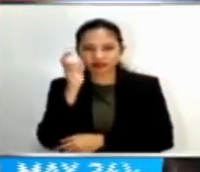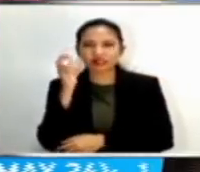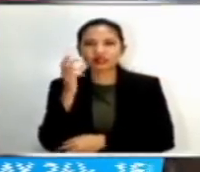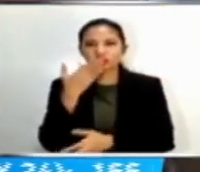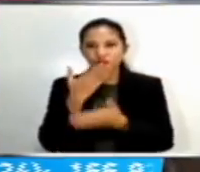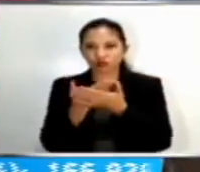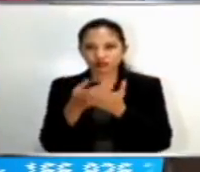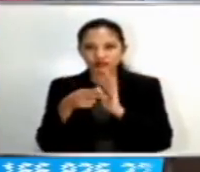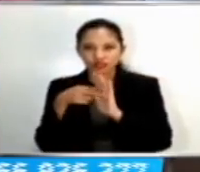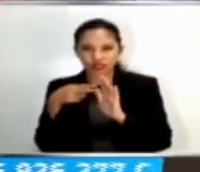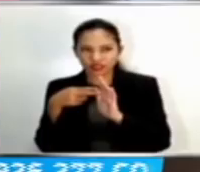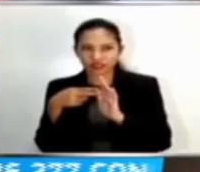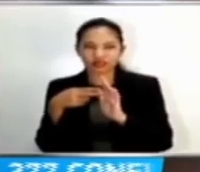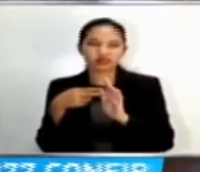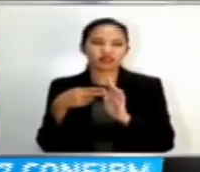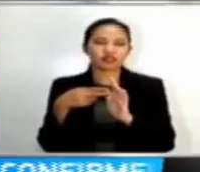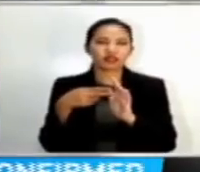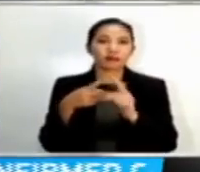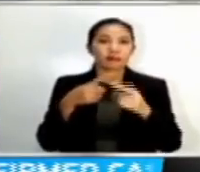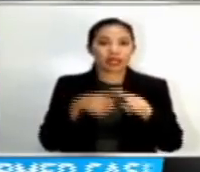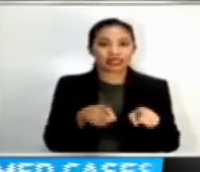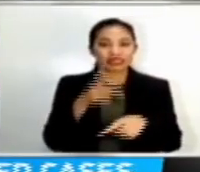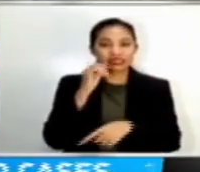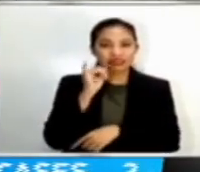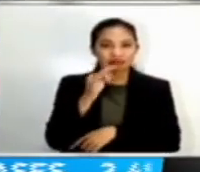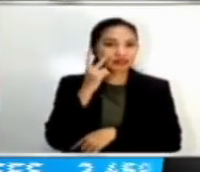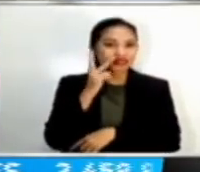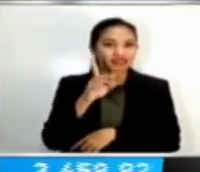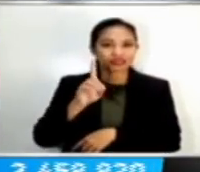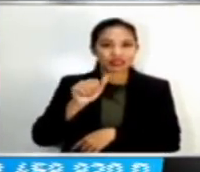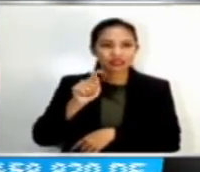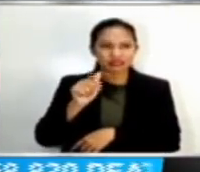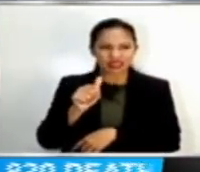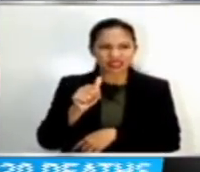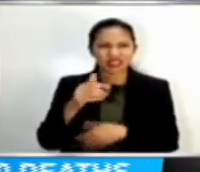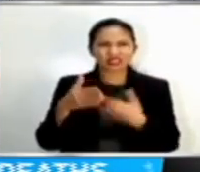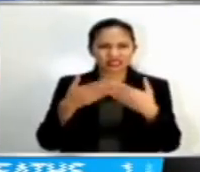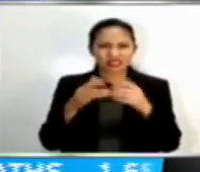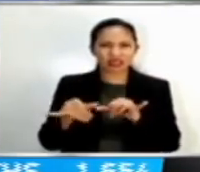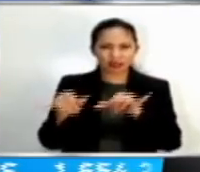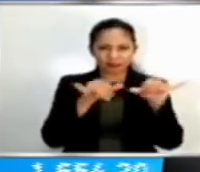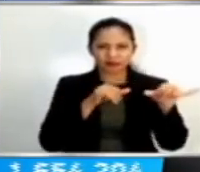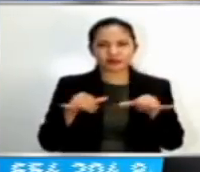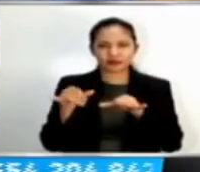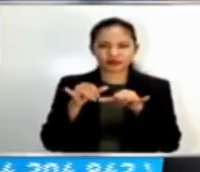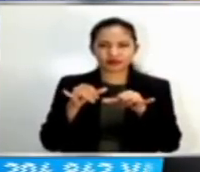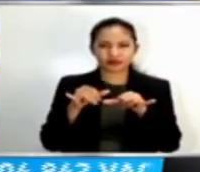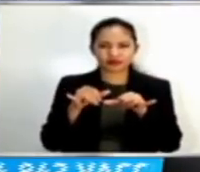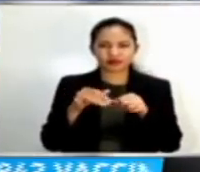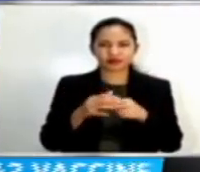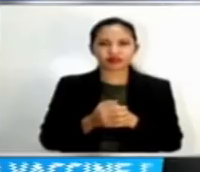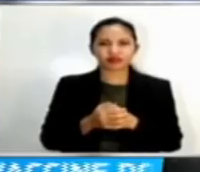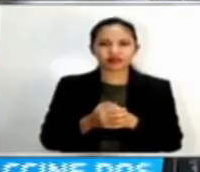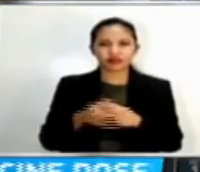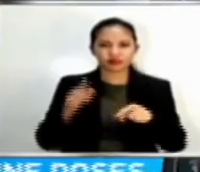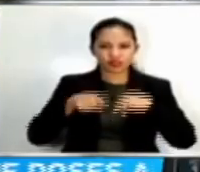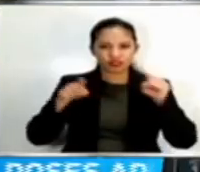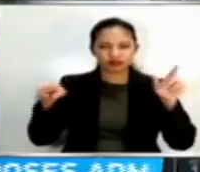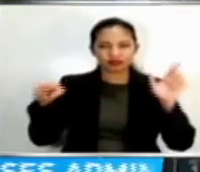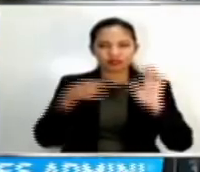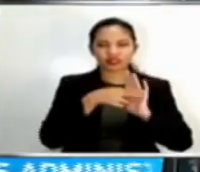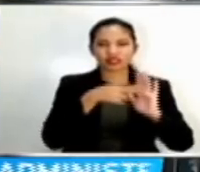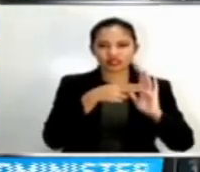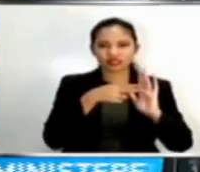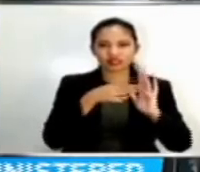nila yung datos, makikita naman nila, halos pare-pareho lang naman yung mga iba-ibang brand. So mas mahalaga